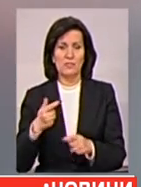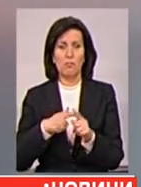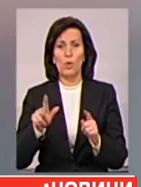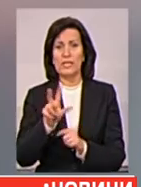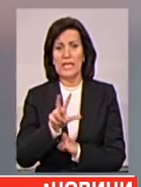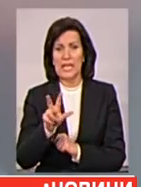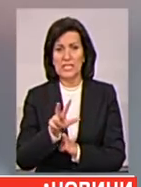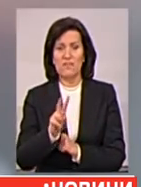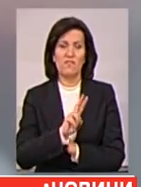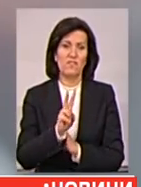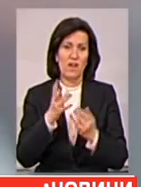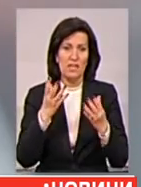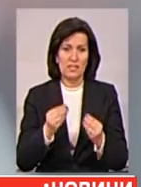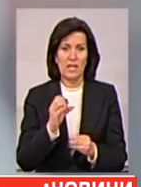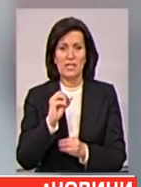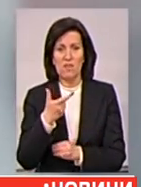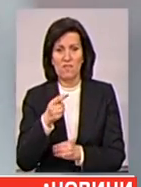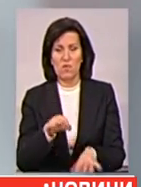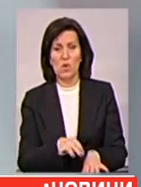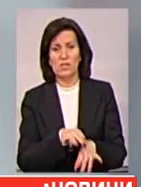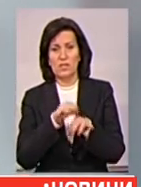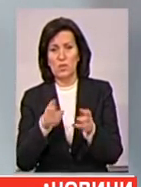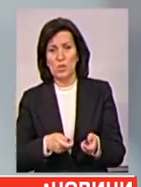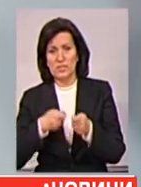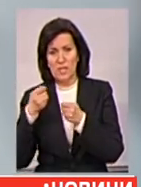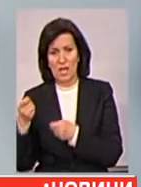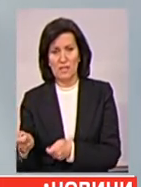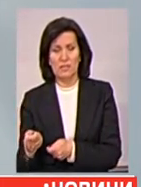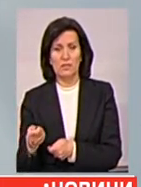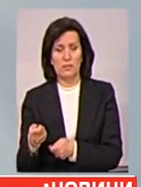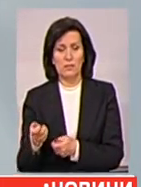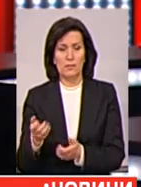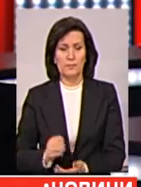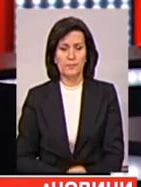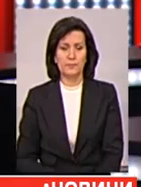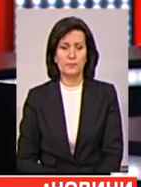в 2:30, в 2 часа дня его достали из люков мертвым.